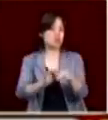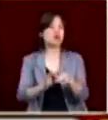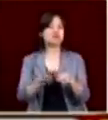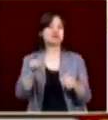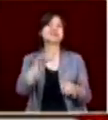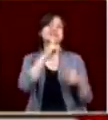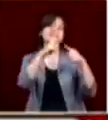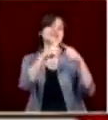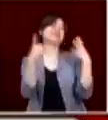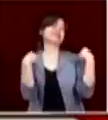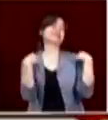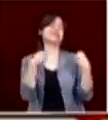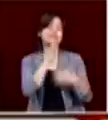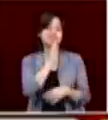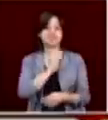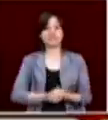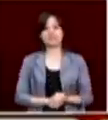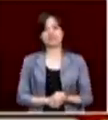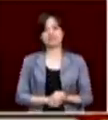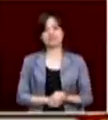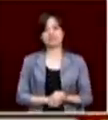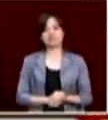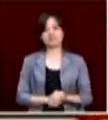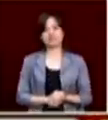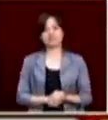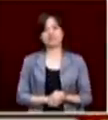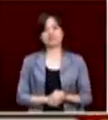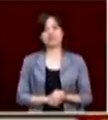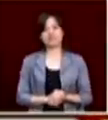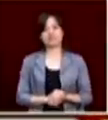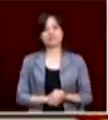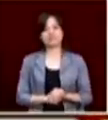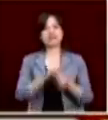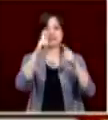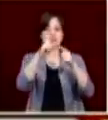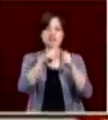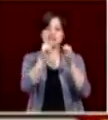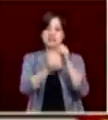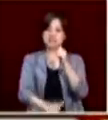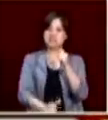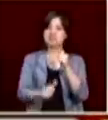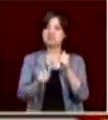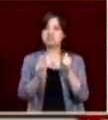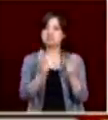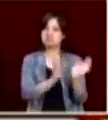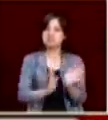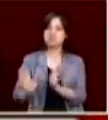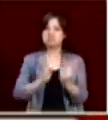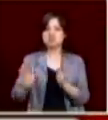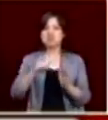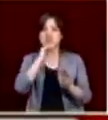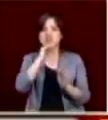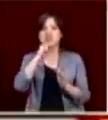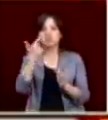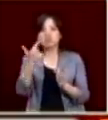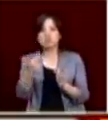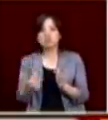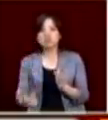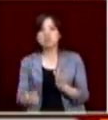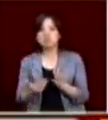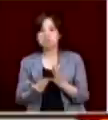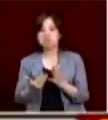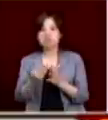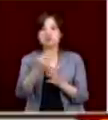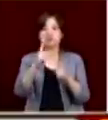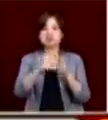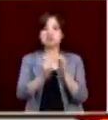人嘛，啊，我想这个人生哲学真重要，人到某一个程度，其实人生